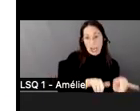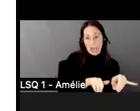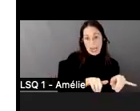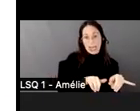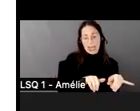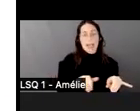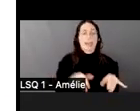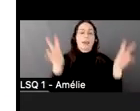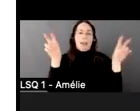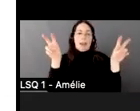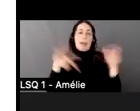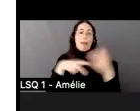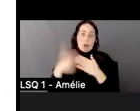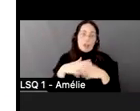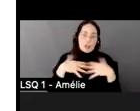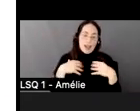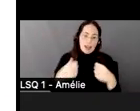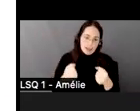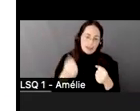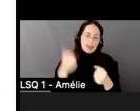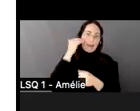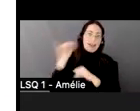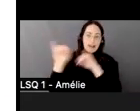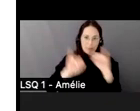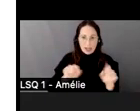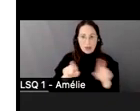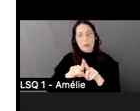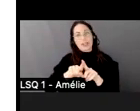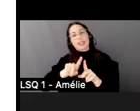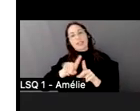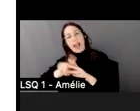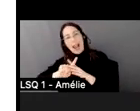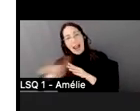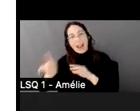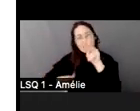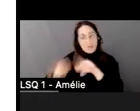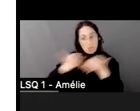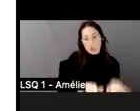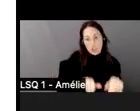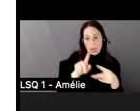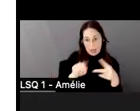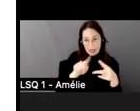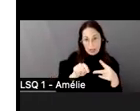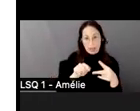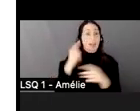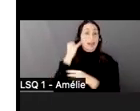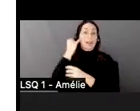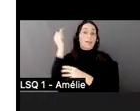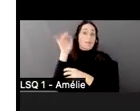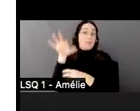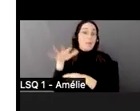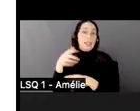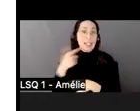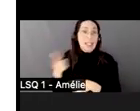Le projet sur la santé mentale des immigrants et des réfugiés, qui est une, heu, initiative